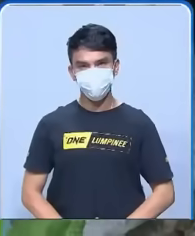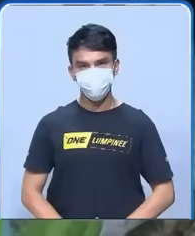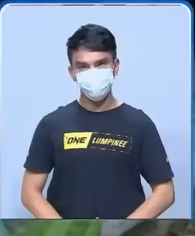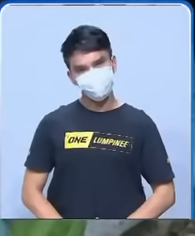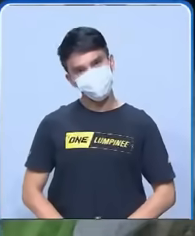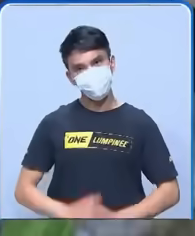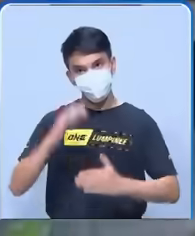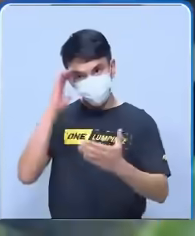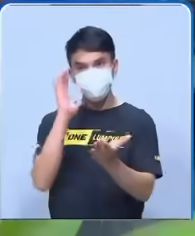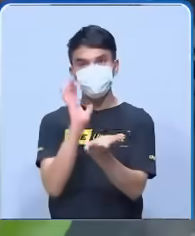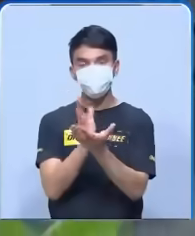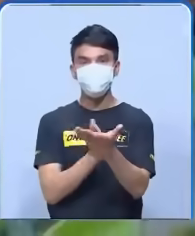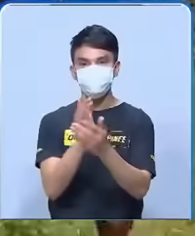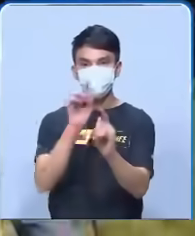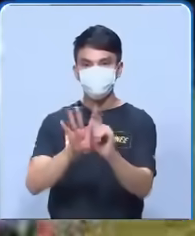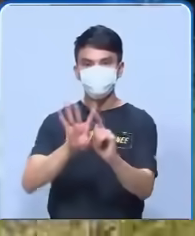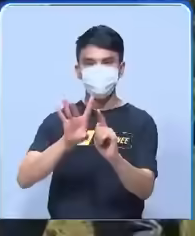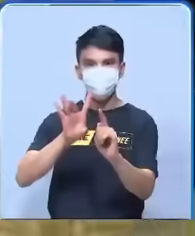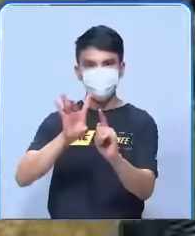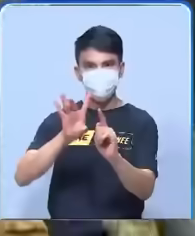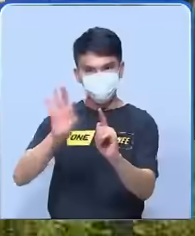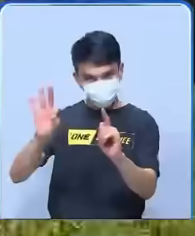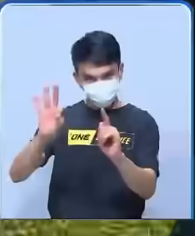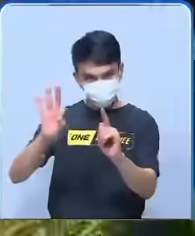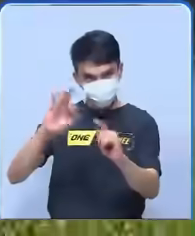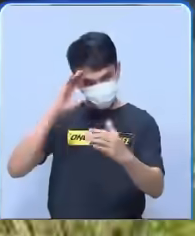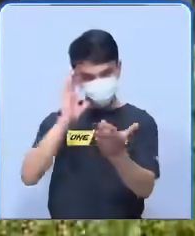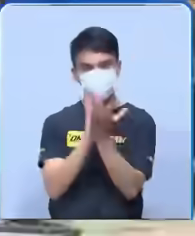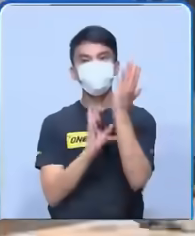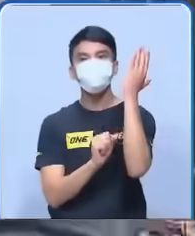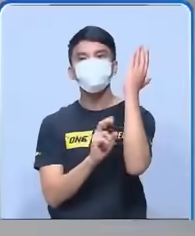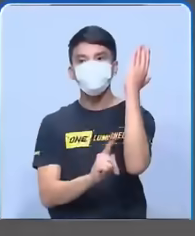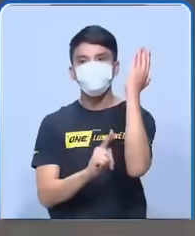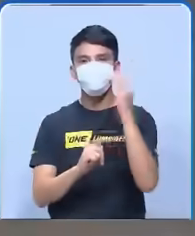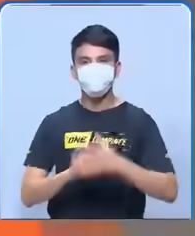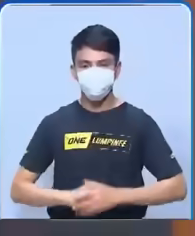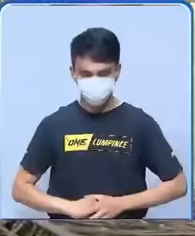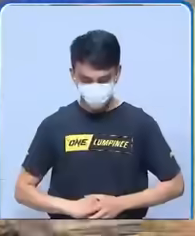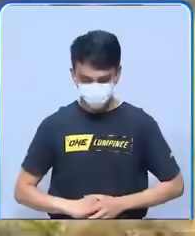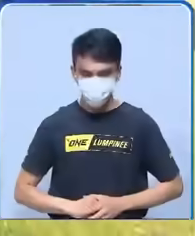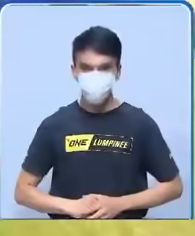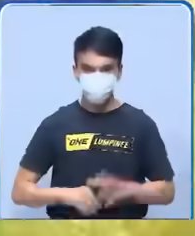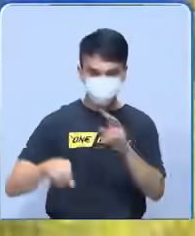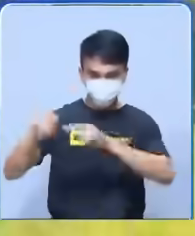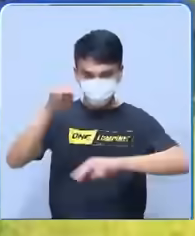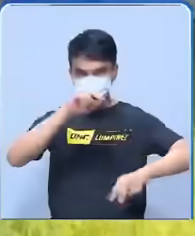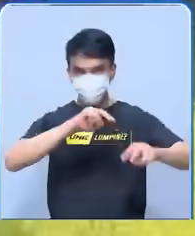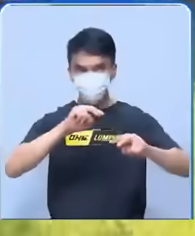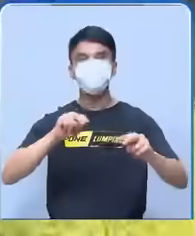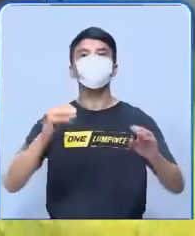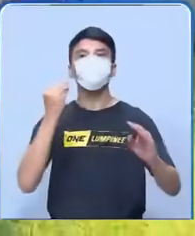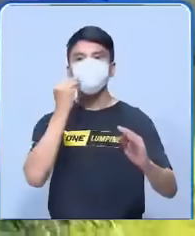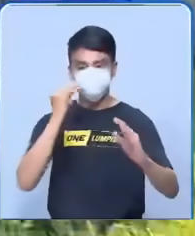ตำรวจชุดสืบสวนภาค9ตำรวจภูธรจังหวัดสงขลาและสภ.หาดใหญ่พร้อมกับอาวุธนะคะกระจายกำลังปิดล้อมบ้